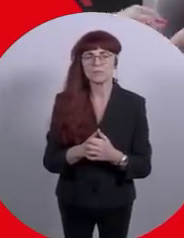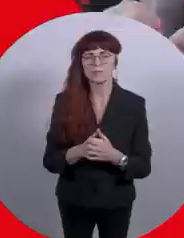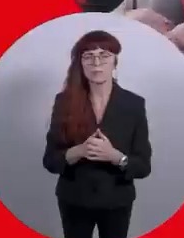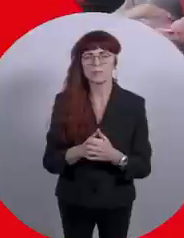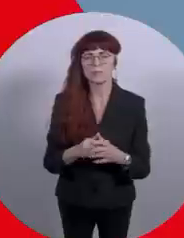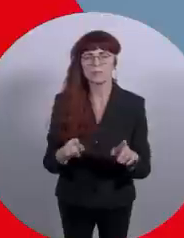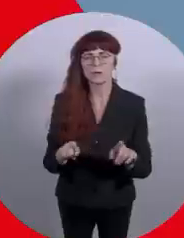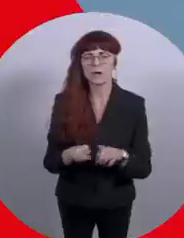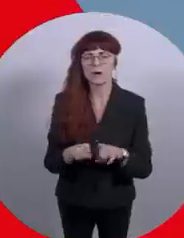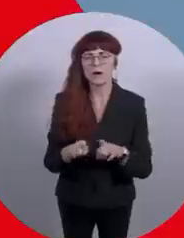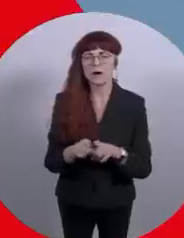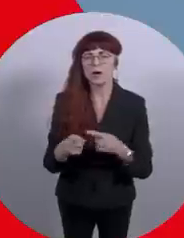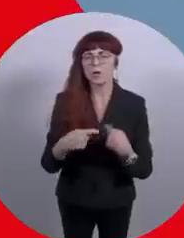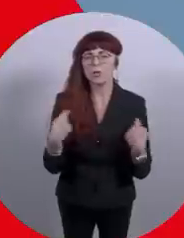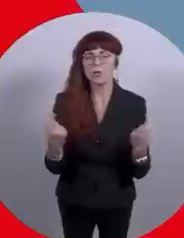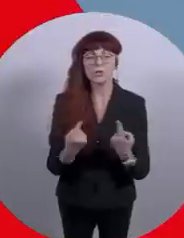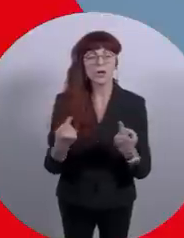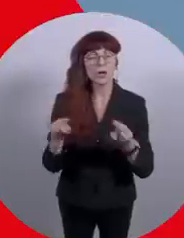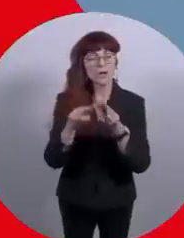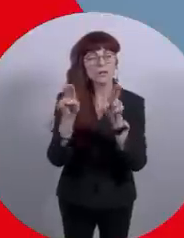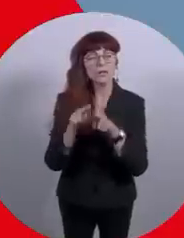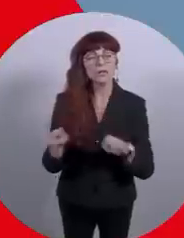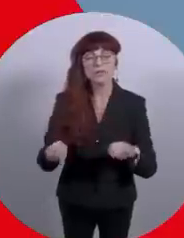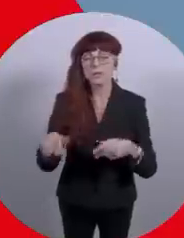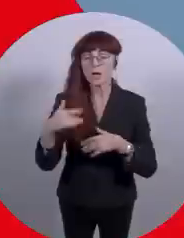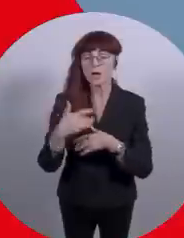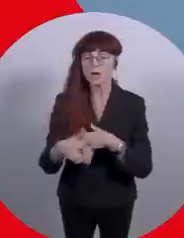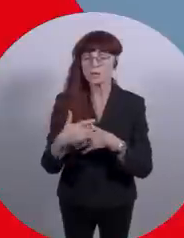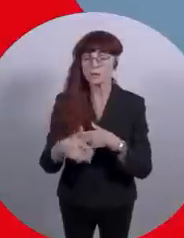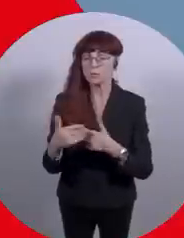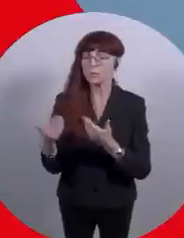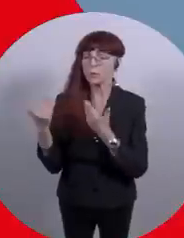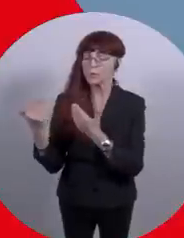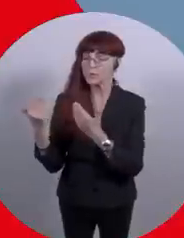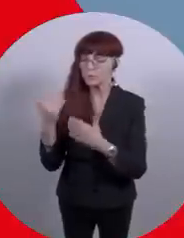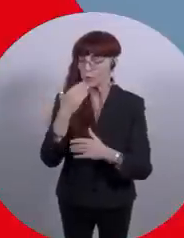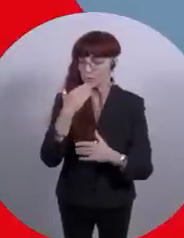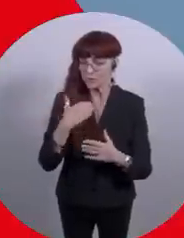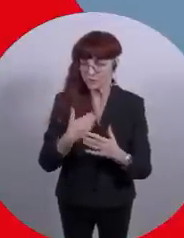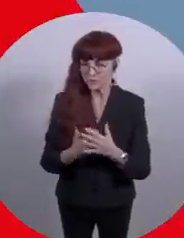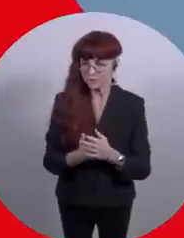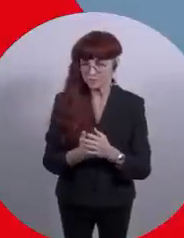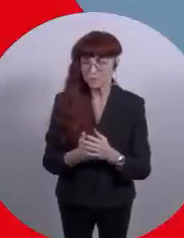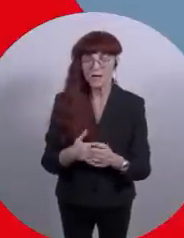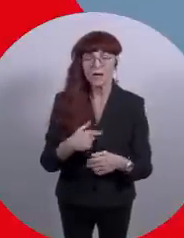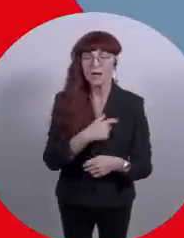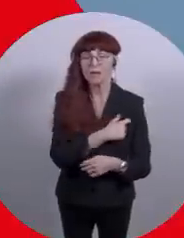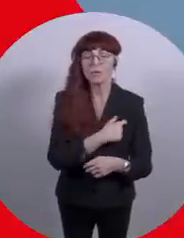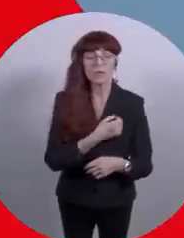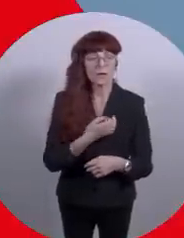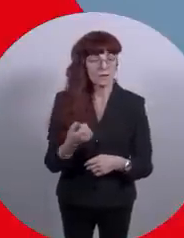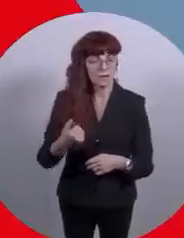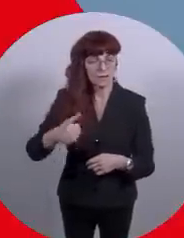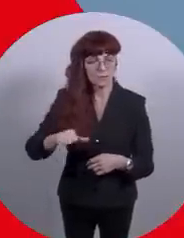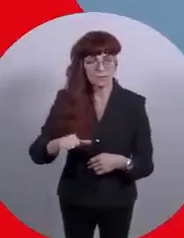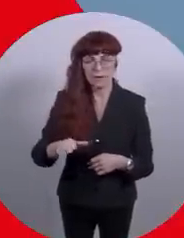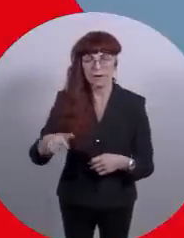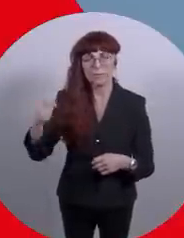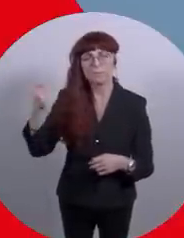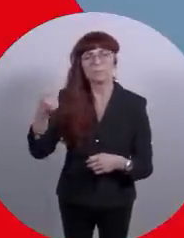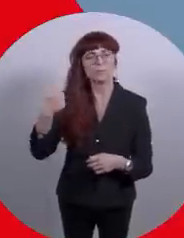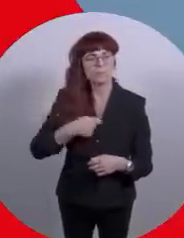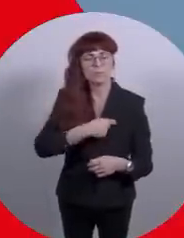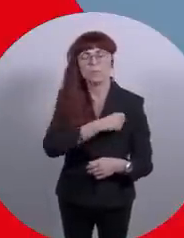ich darf auch unsere internationalen Gäste begrüßen die diesen Parteitag beiwohnen aus Polen aus